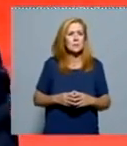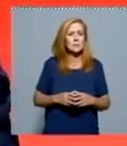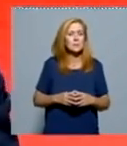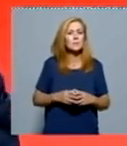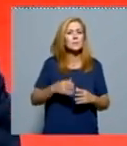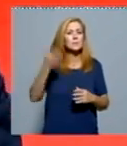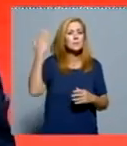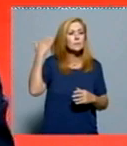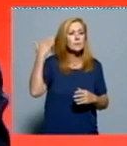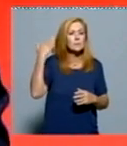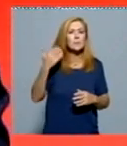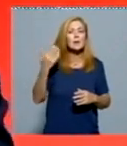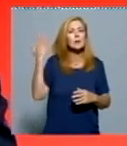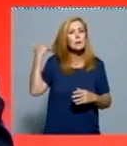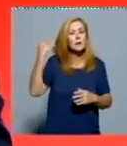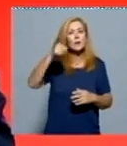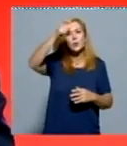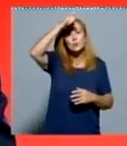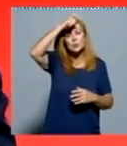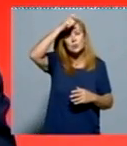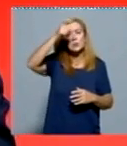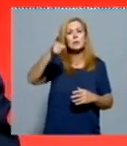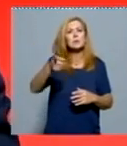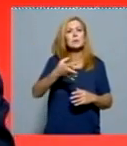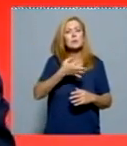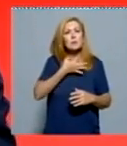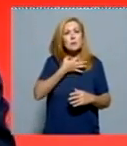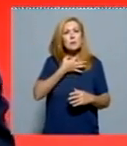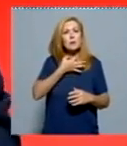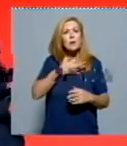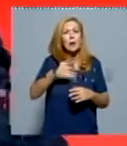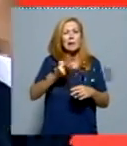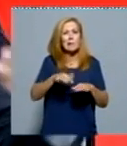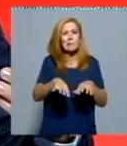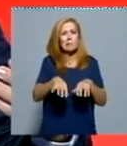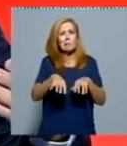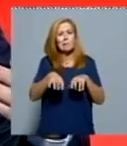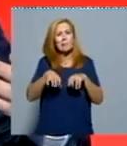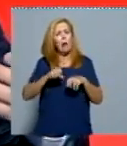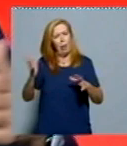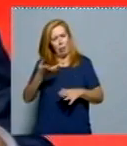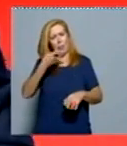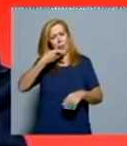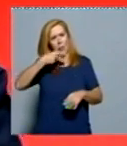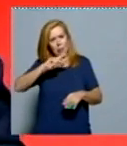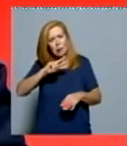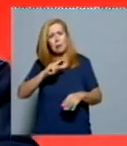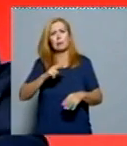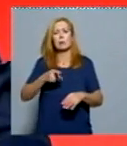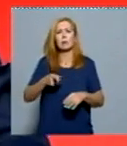το διάστημα εκείνο που η Τουρκία αναγκάστηκε να χαμηλώσει τους τόνους και έστω και υποκριτικά